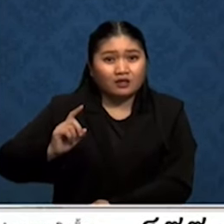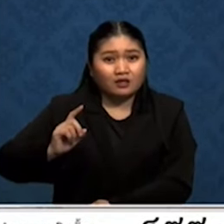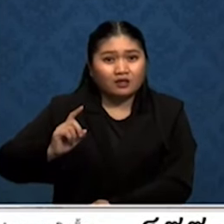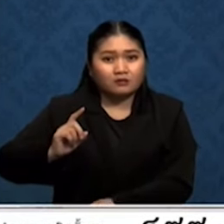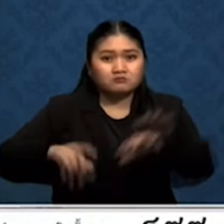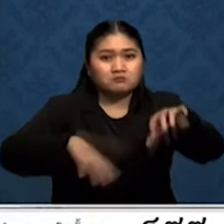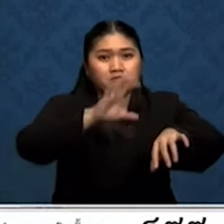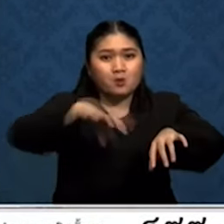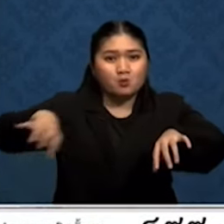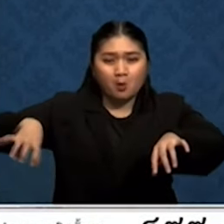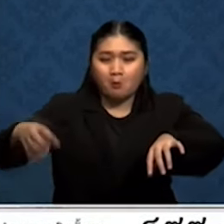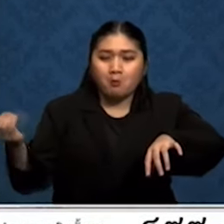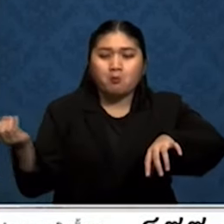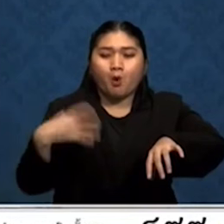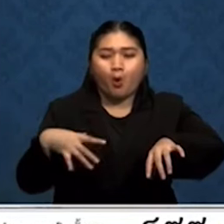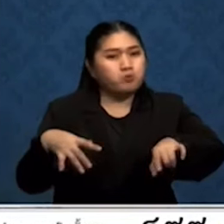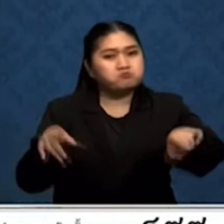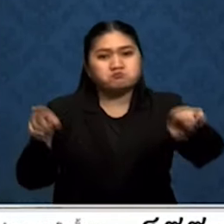ทุกหน่วยพูดตรงกันครับ